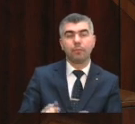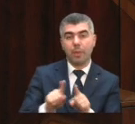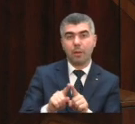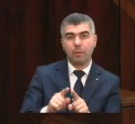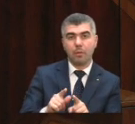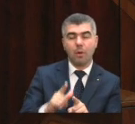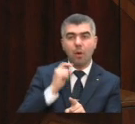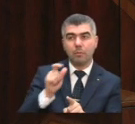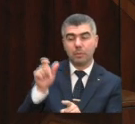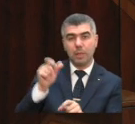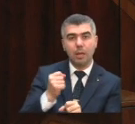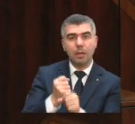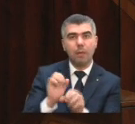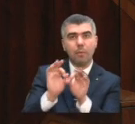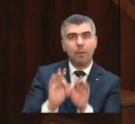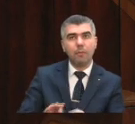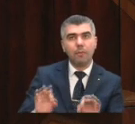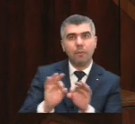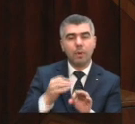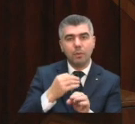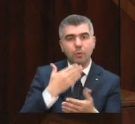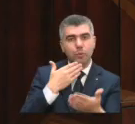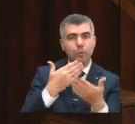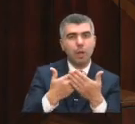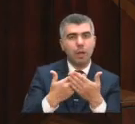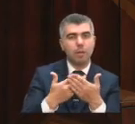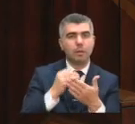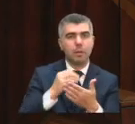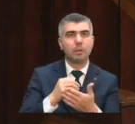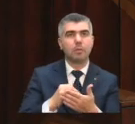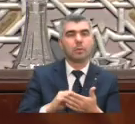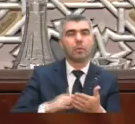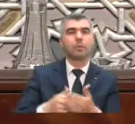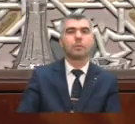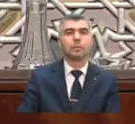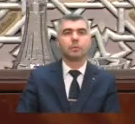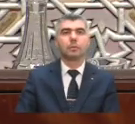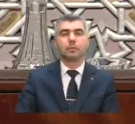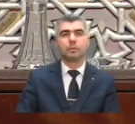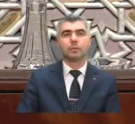ما خدمش مزيان؟ يكون أنا عندي شكرا السيد النائب. شكرا